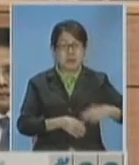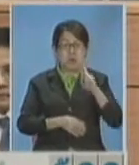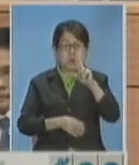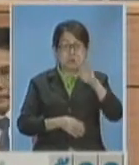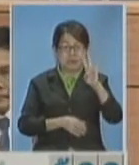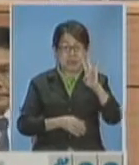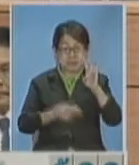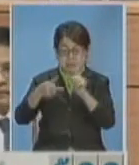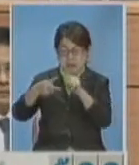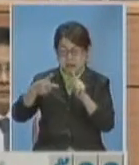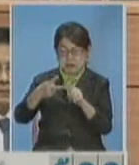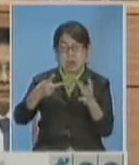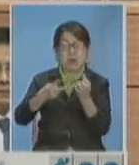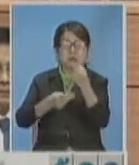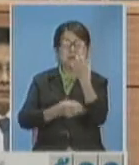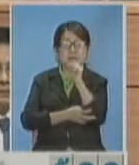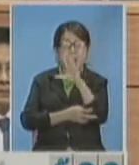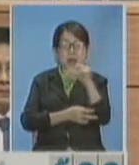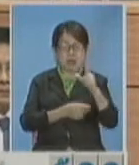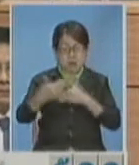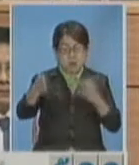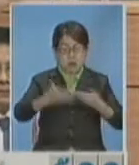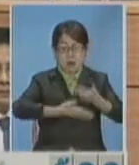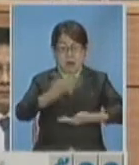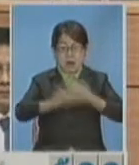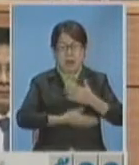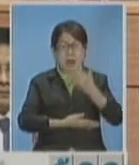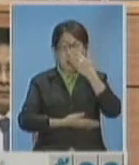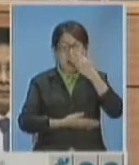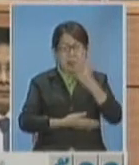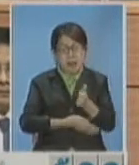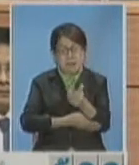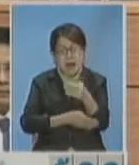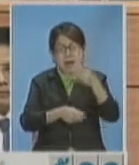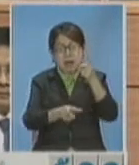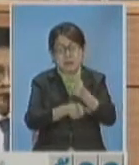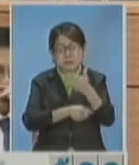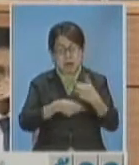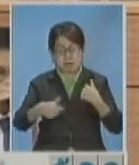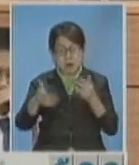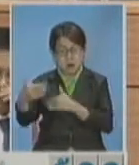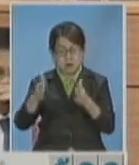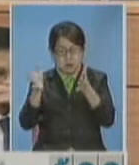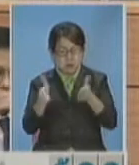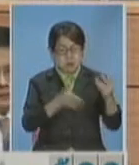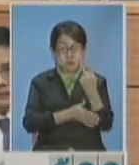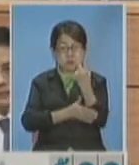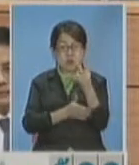าทห้องขายของอยู่บริเวณหน้าบ่อปลาครับ2ห้องเป็นเงินเกือบ4ล้าน